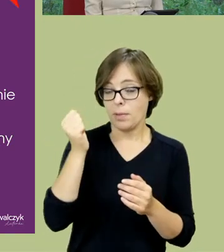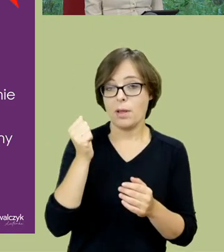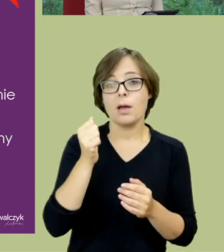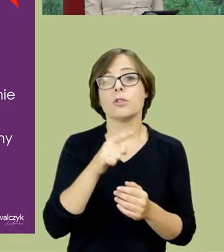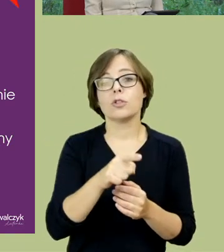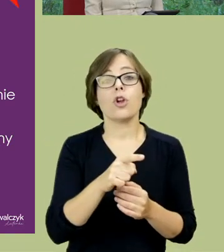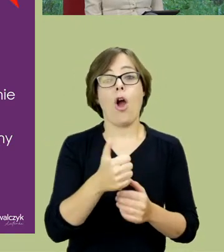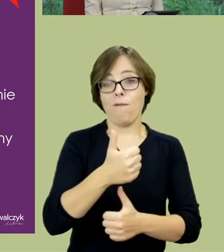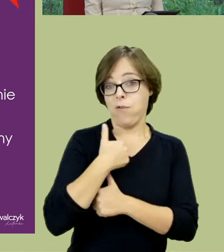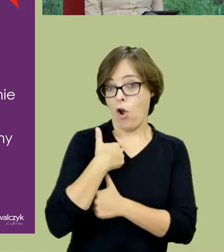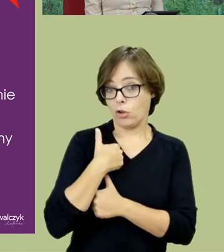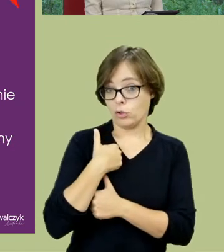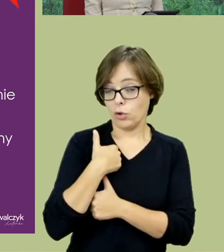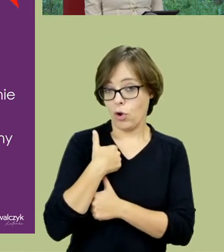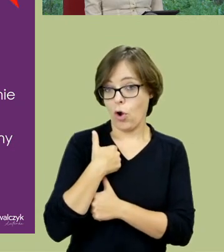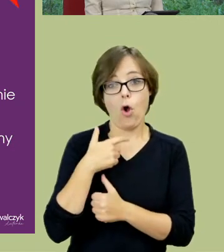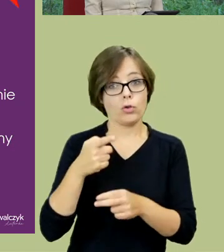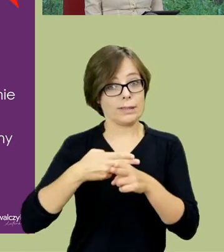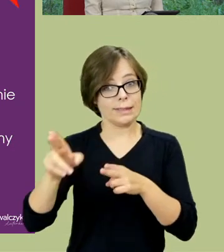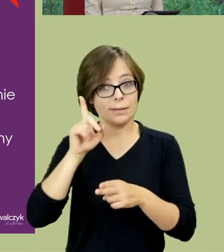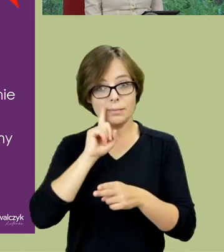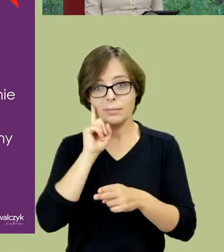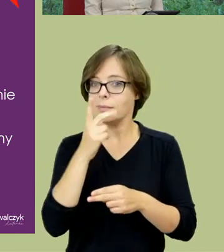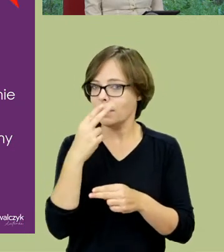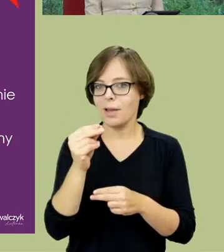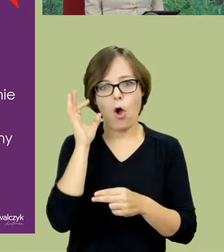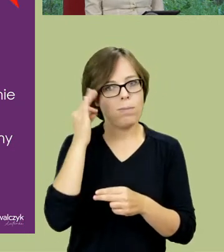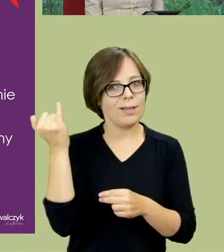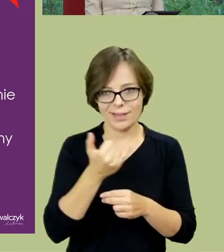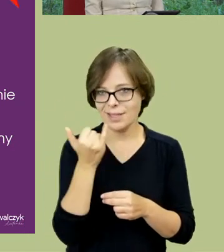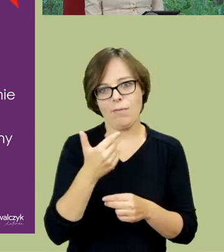znajdowały się zawsze i można powiedzieć, że